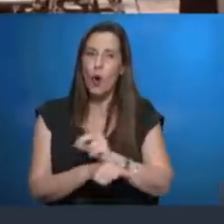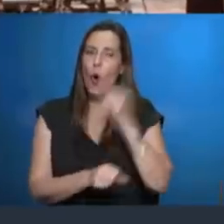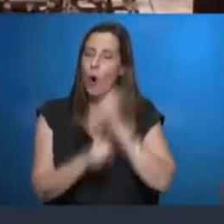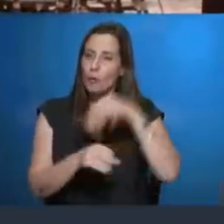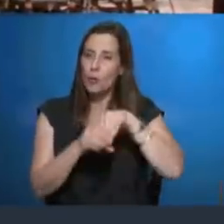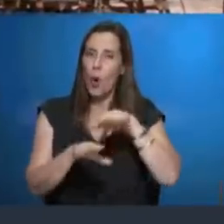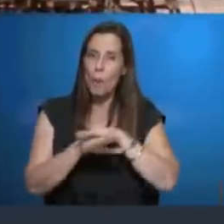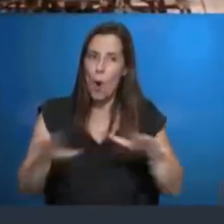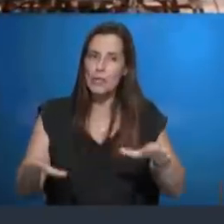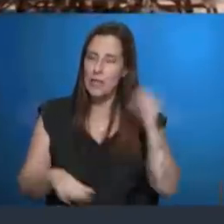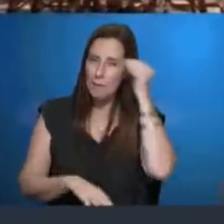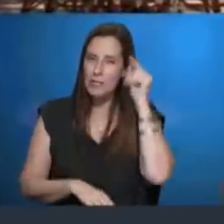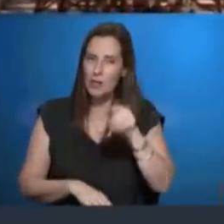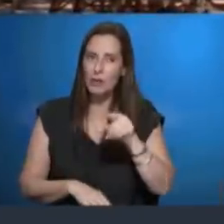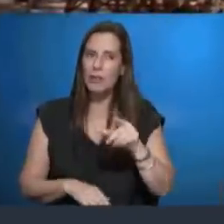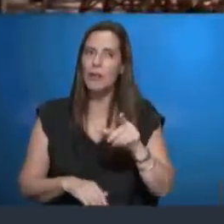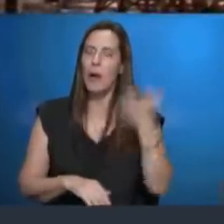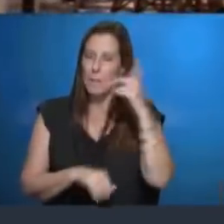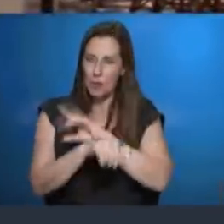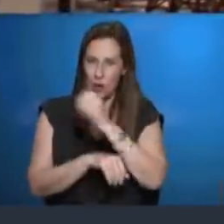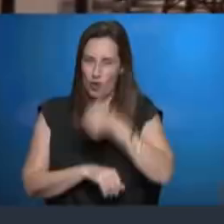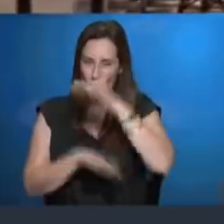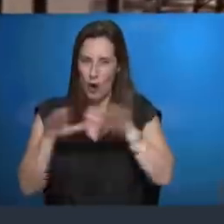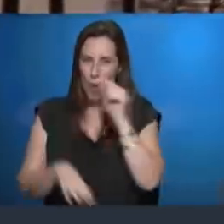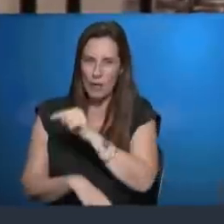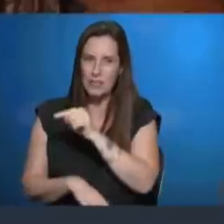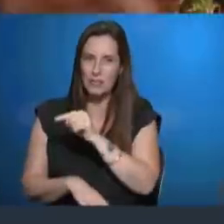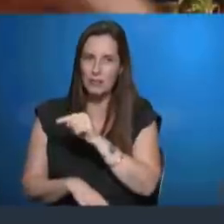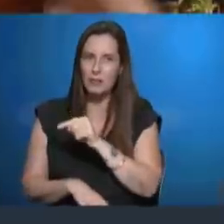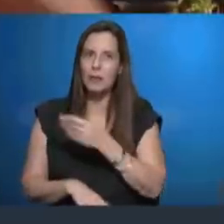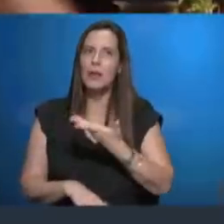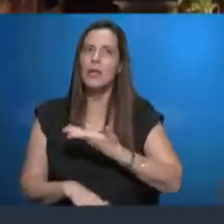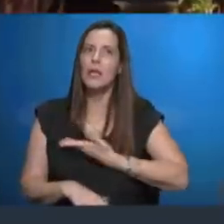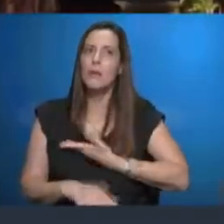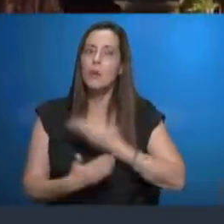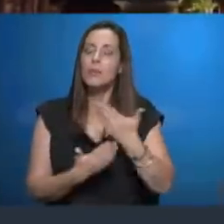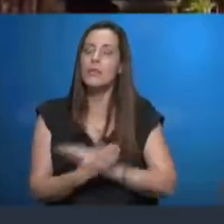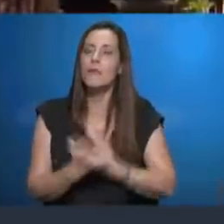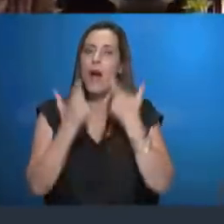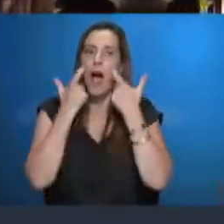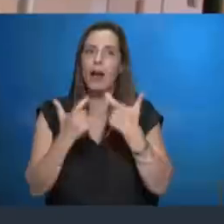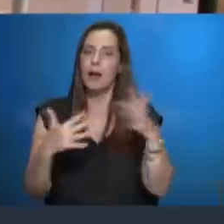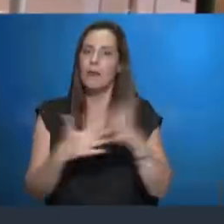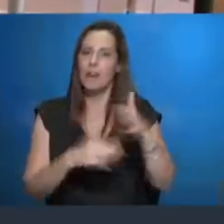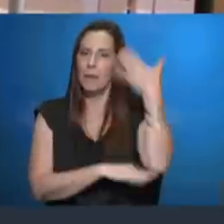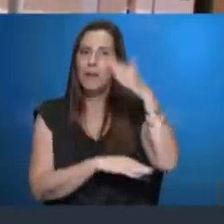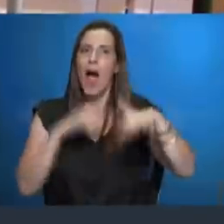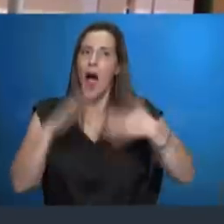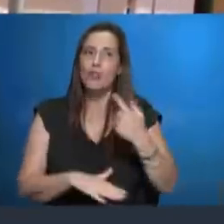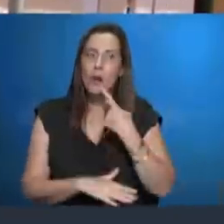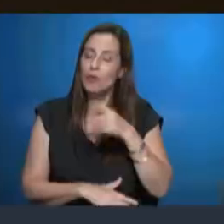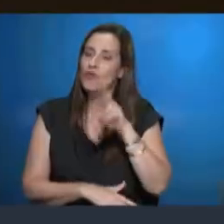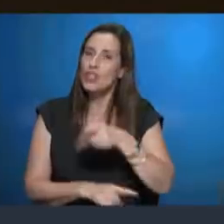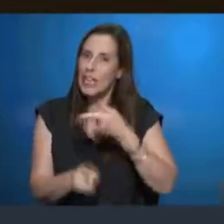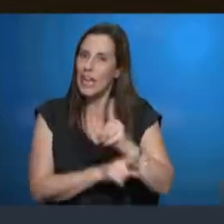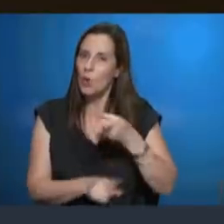במועצה המקומית זיכרון יעקב בתקופת כהונתו של אבוטבול, קיבלו צווי הגנה קבועים ממבקר המדינה לאחר שטענו